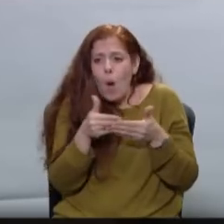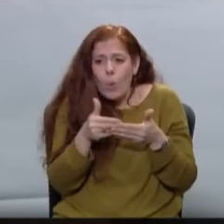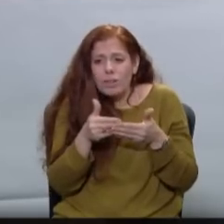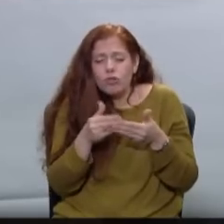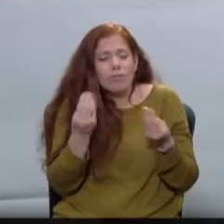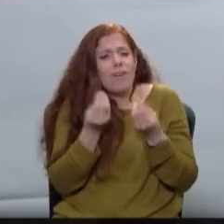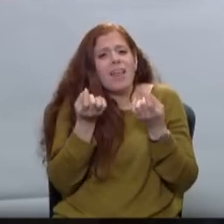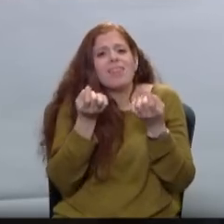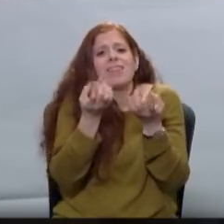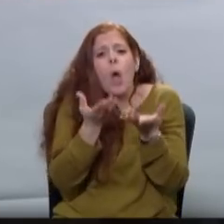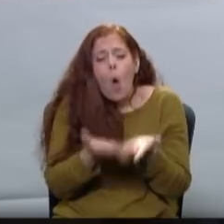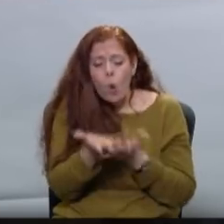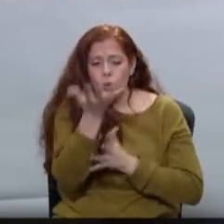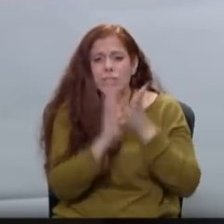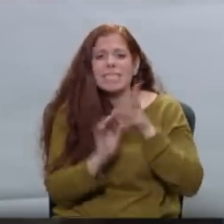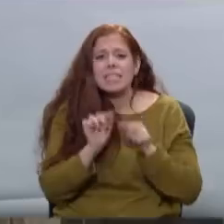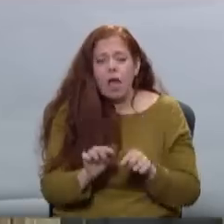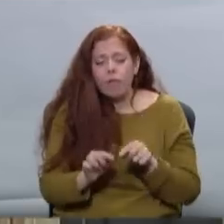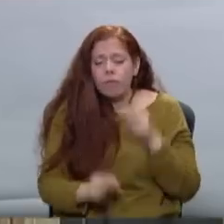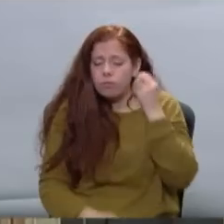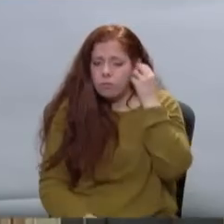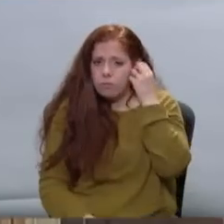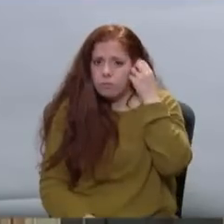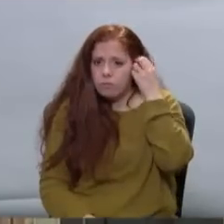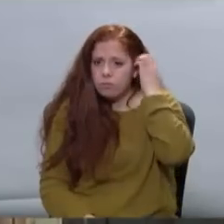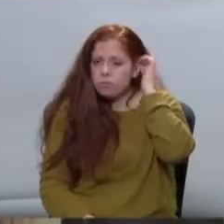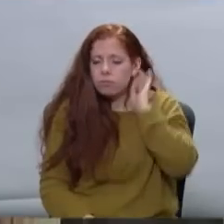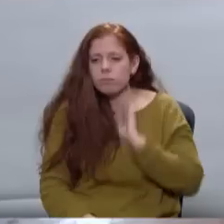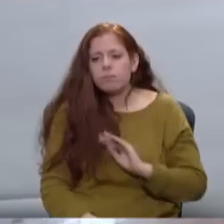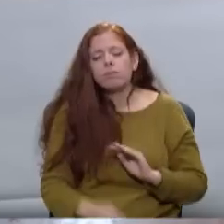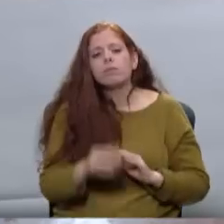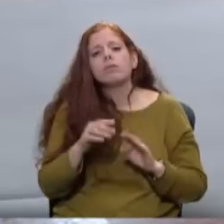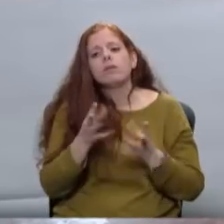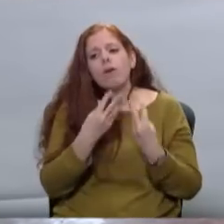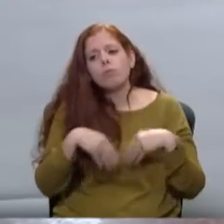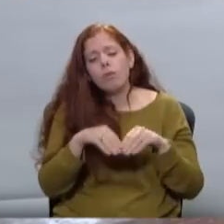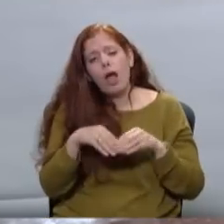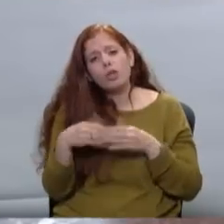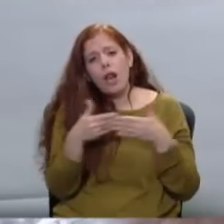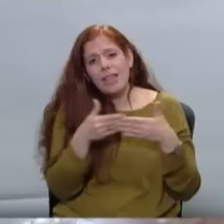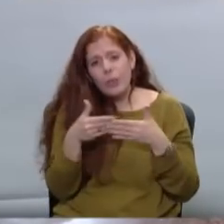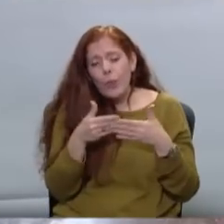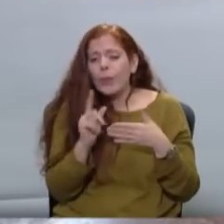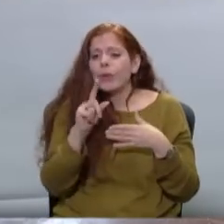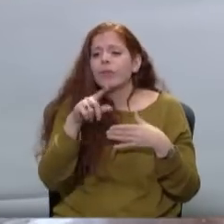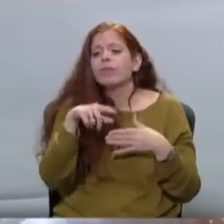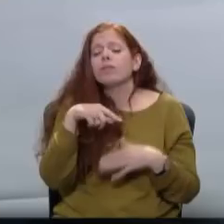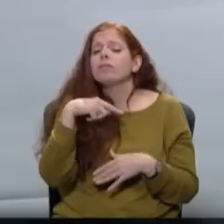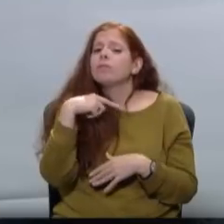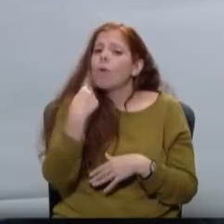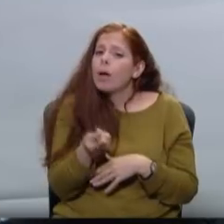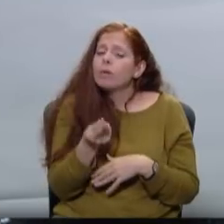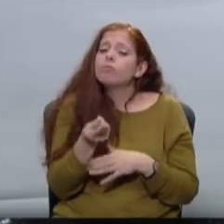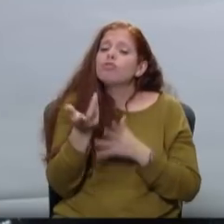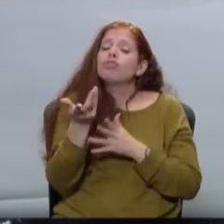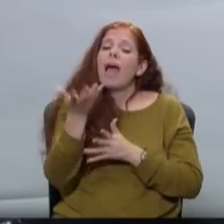דבר טהור, שנשרף. בני המשפחה של התינוקת, אומימה בוגדואה, אומרים ששירותי